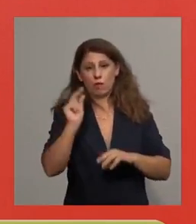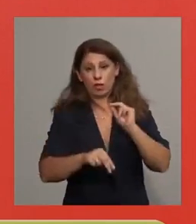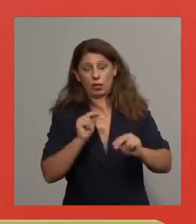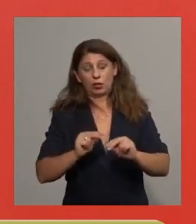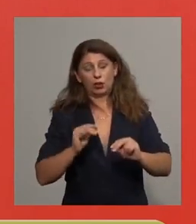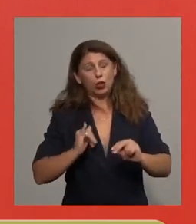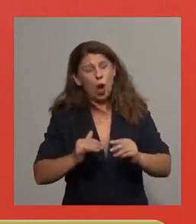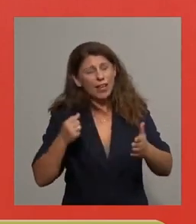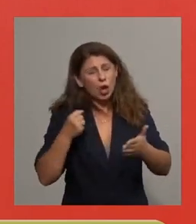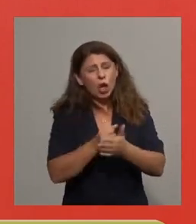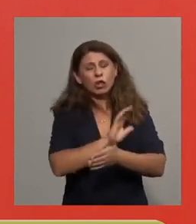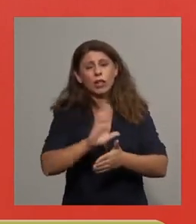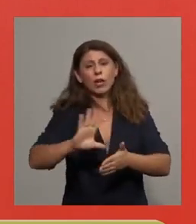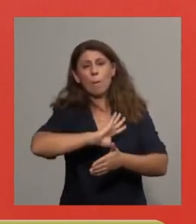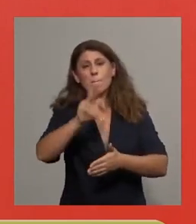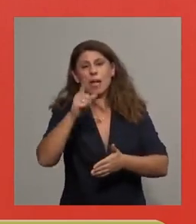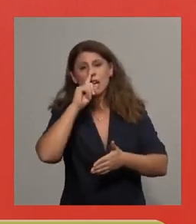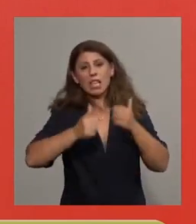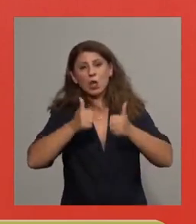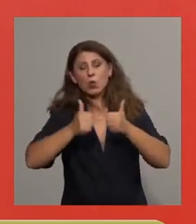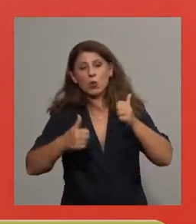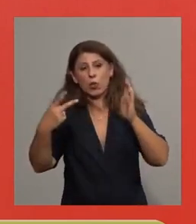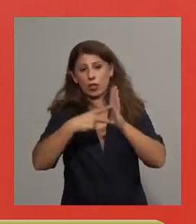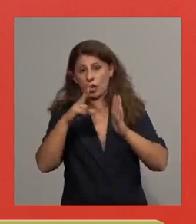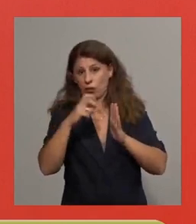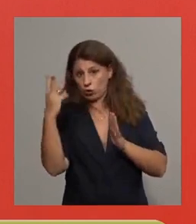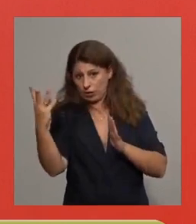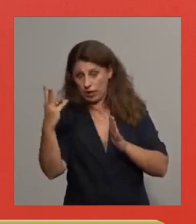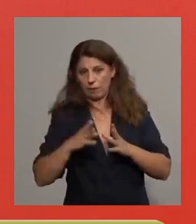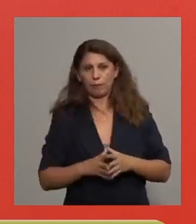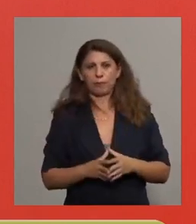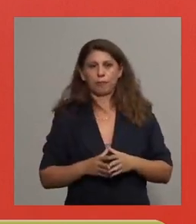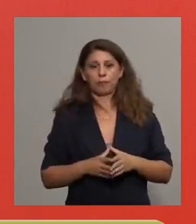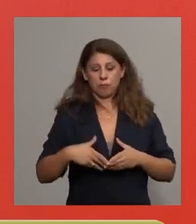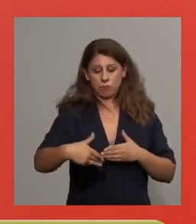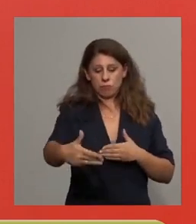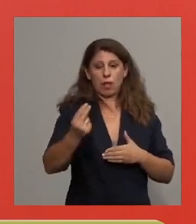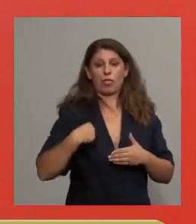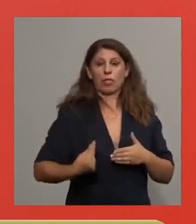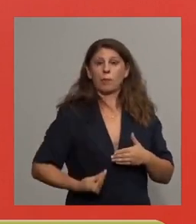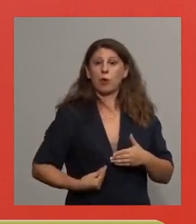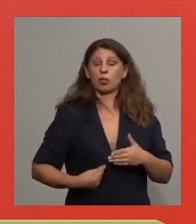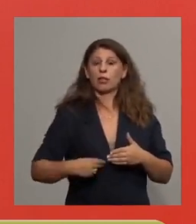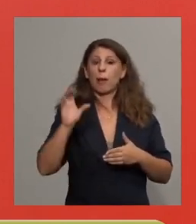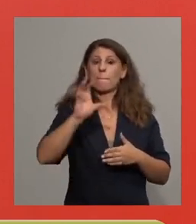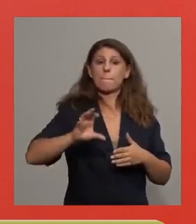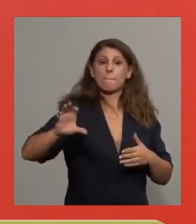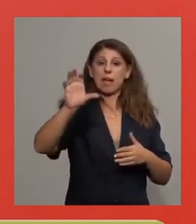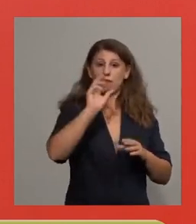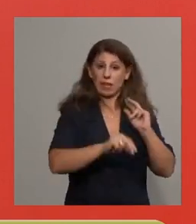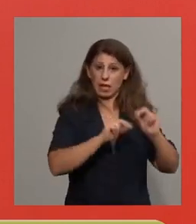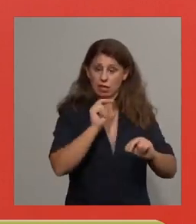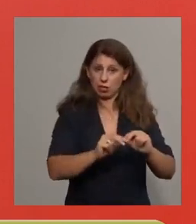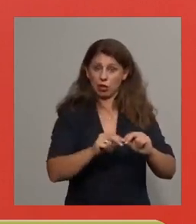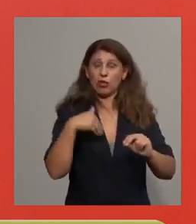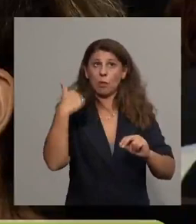γίνουν το αργότερο έως τον Ιούνιο του 2023, στις ερχόμενες δημοτικές και περιφερειακές